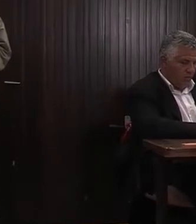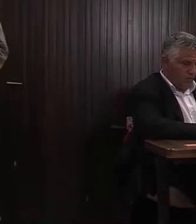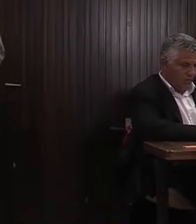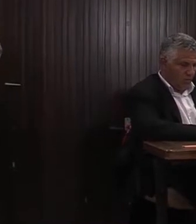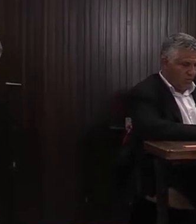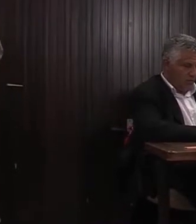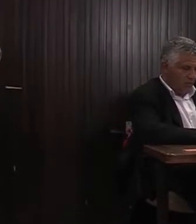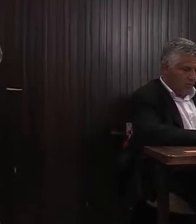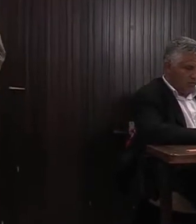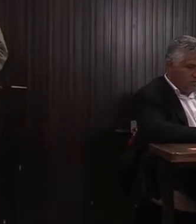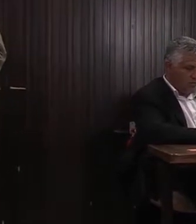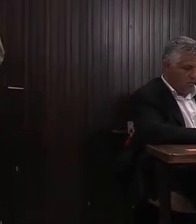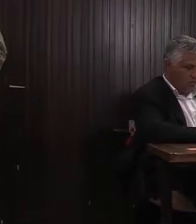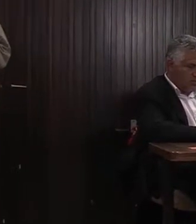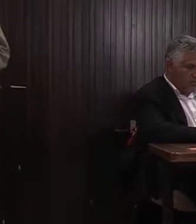Éric Piolle.